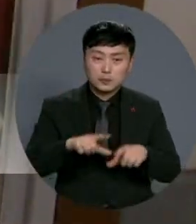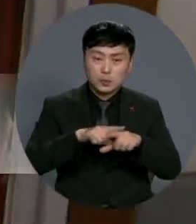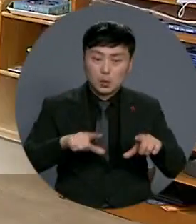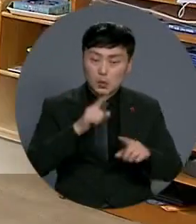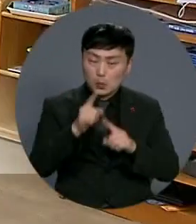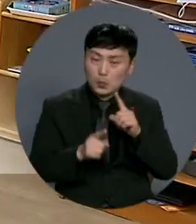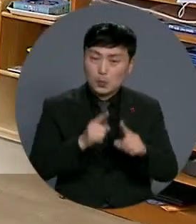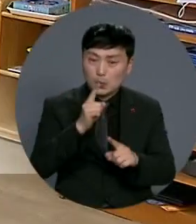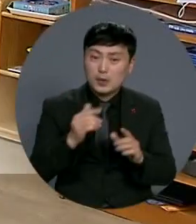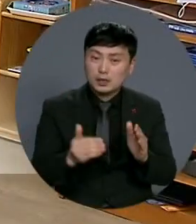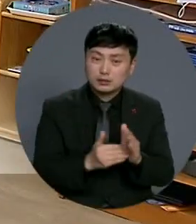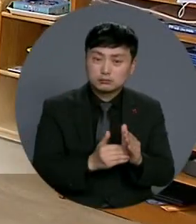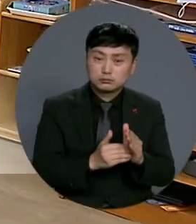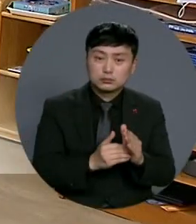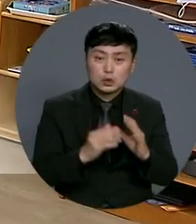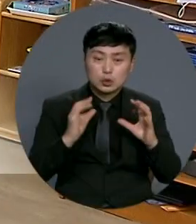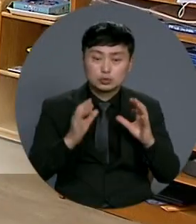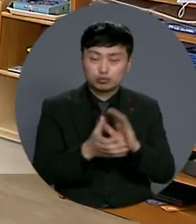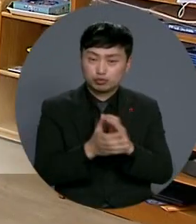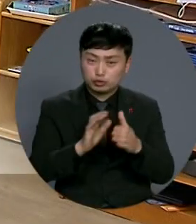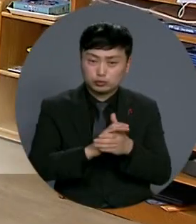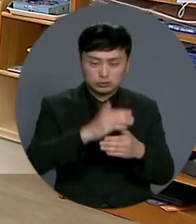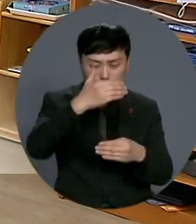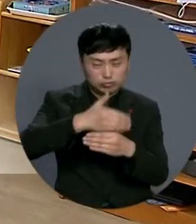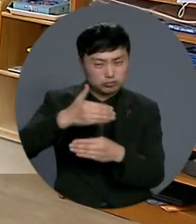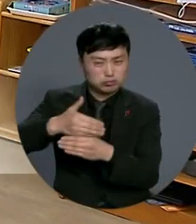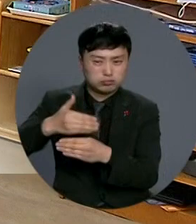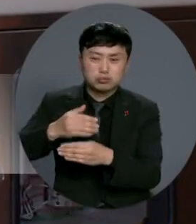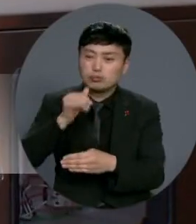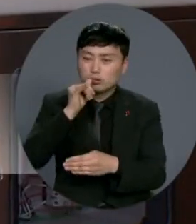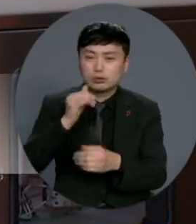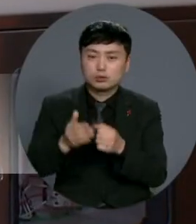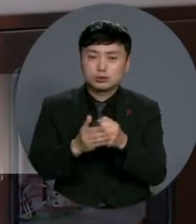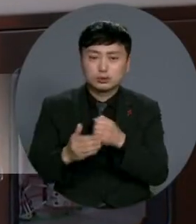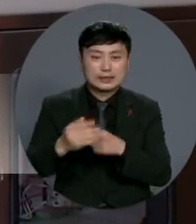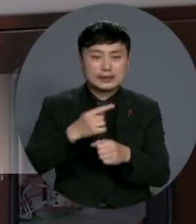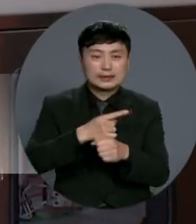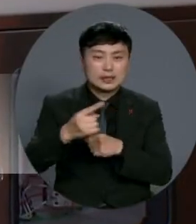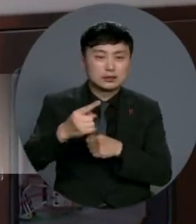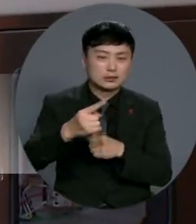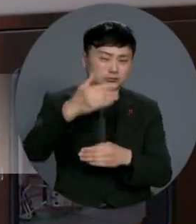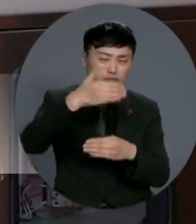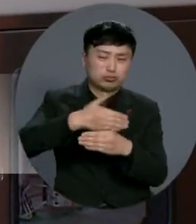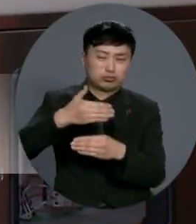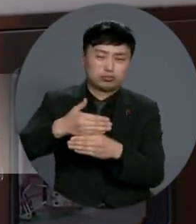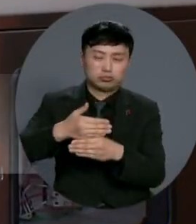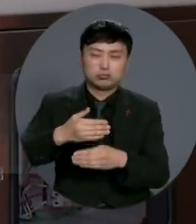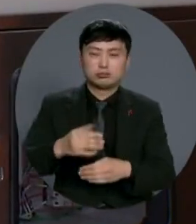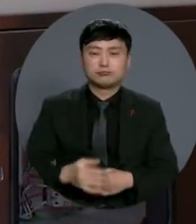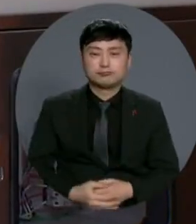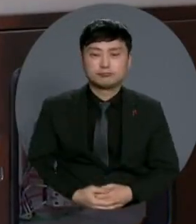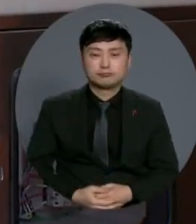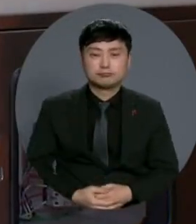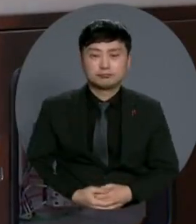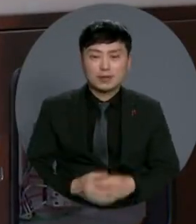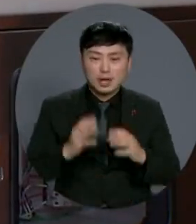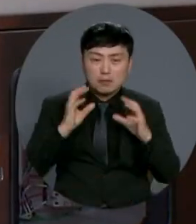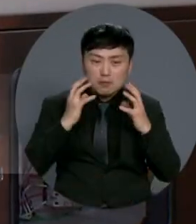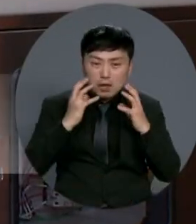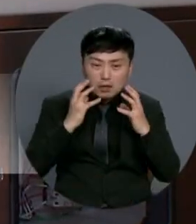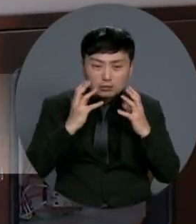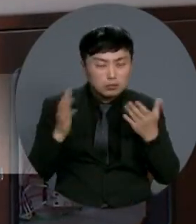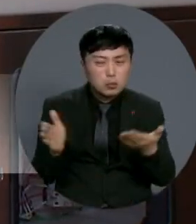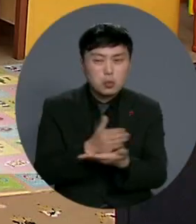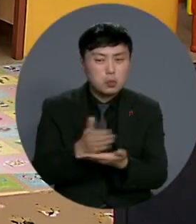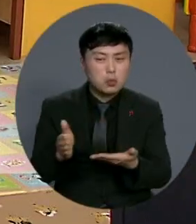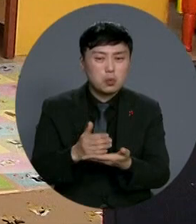끝났지만 휴원 기준인워 두명을 채우지 못하면서 내년에도 휴원이 확정됐습니다 그만큼 아이가 없다